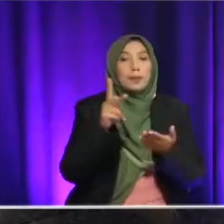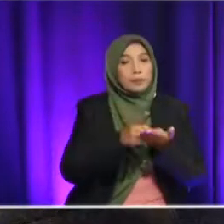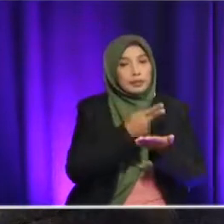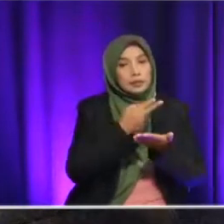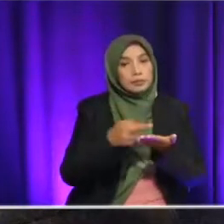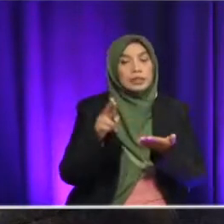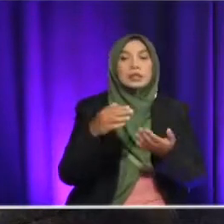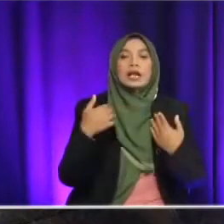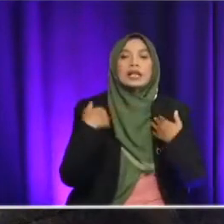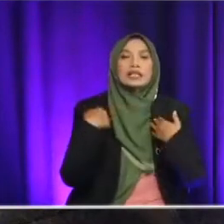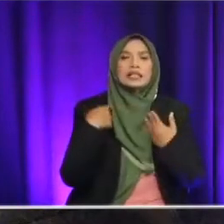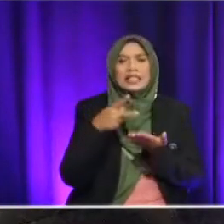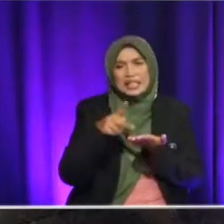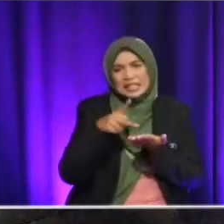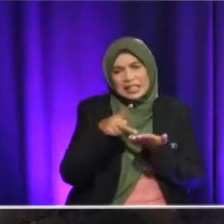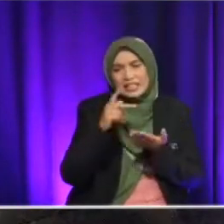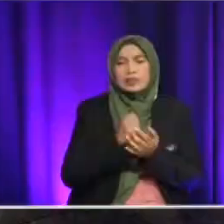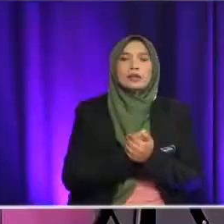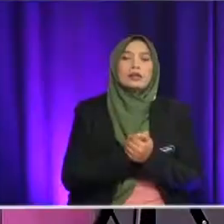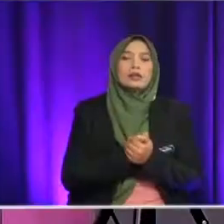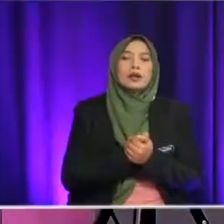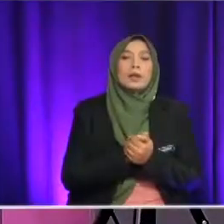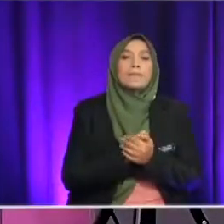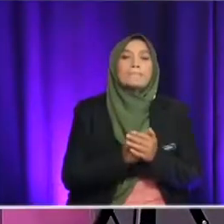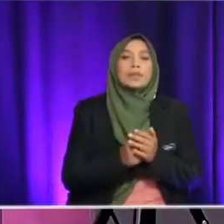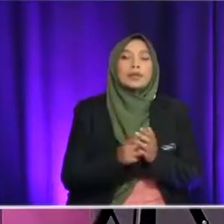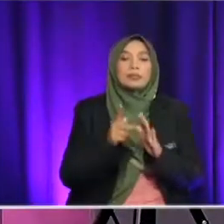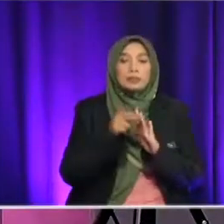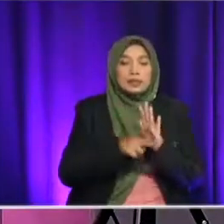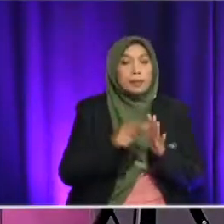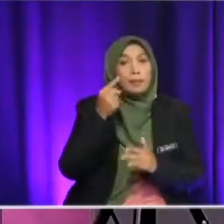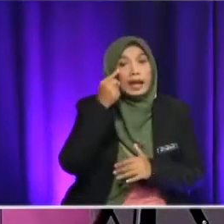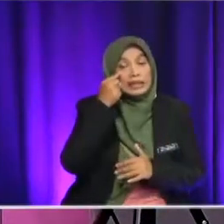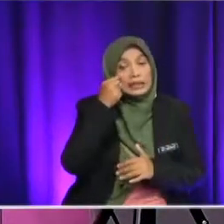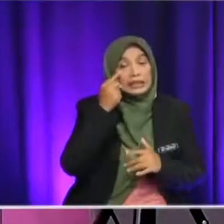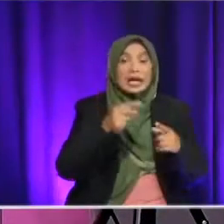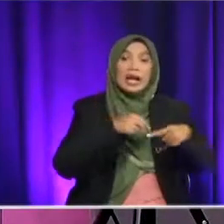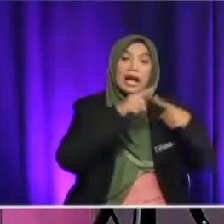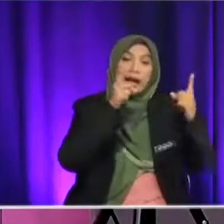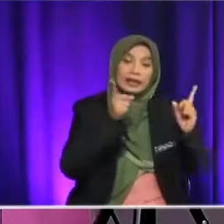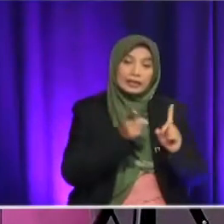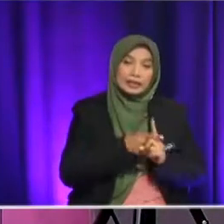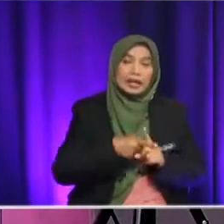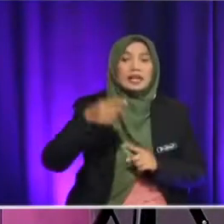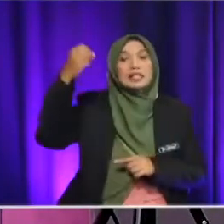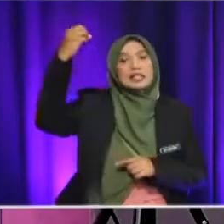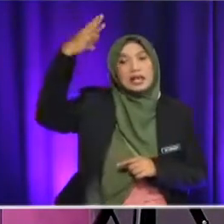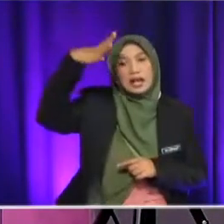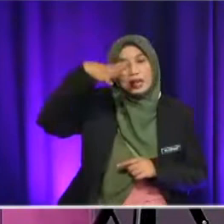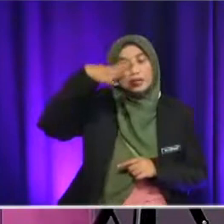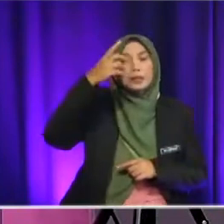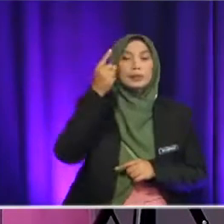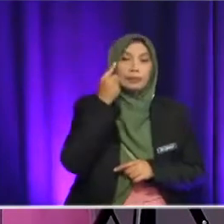bahasa kiasan. Okay. Bila bahasa kiasan, permata hati. Bahasa kiasan lagi?